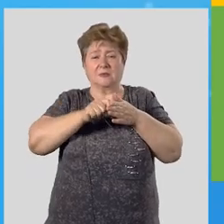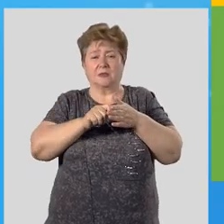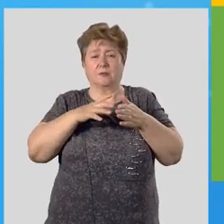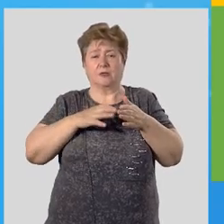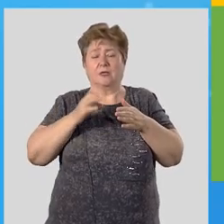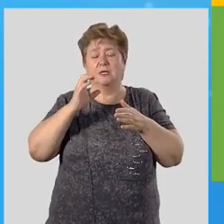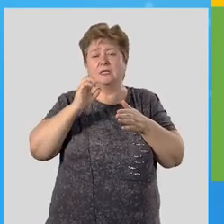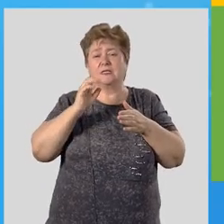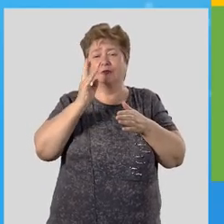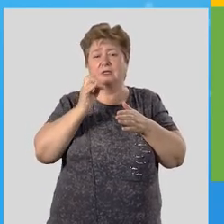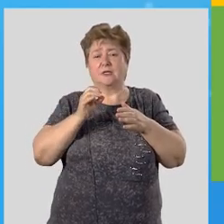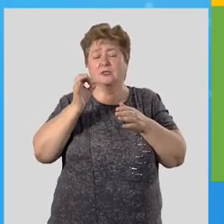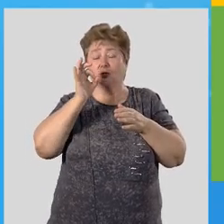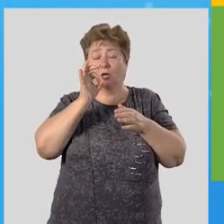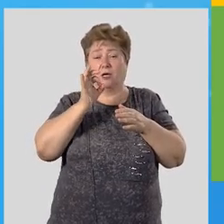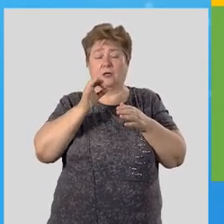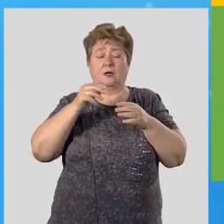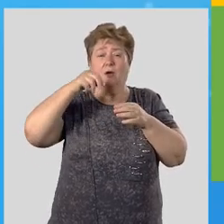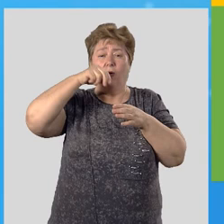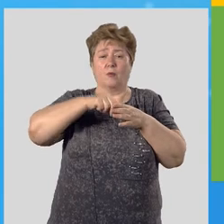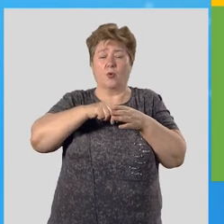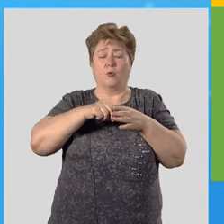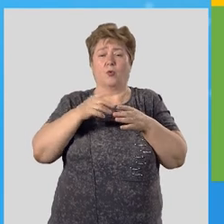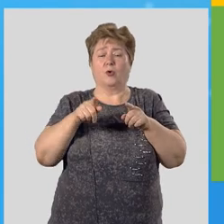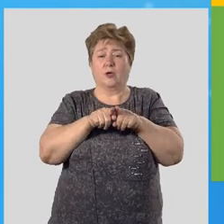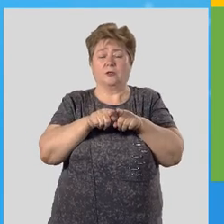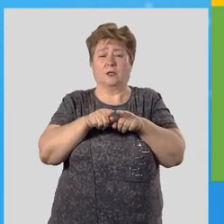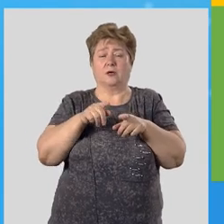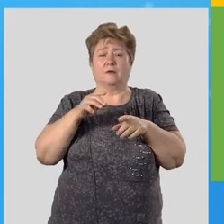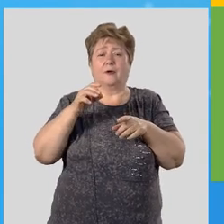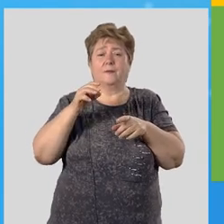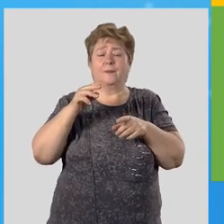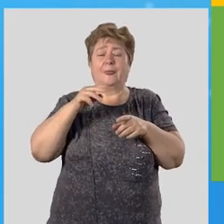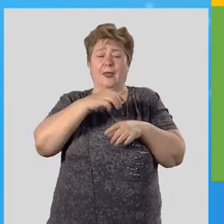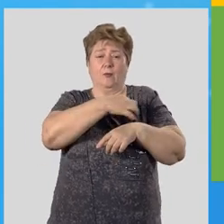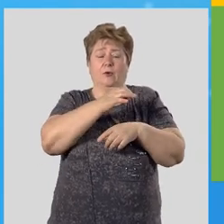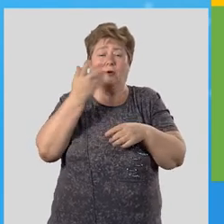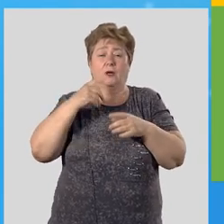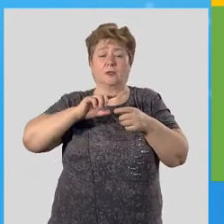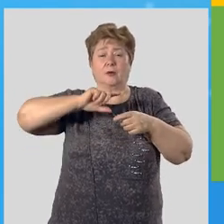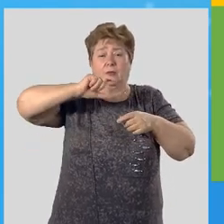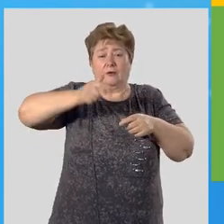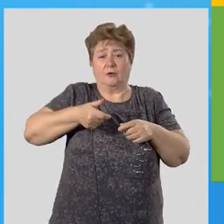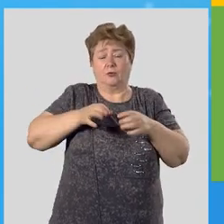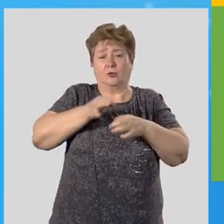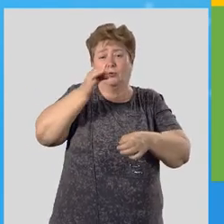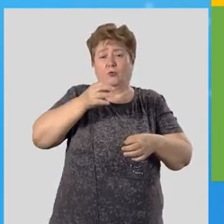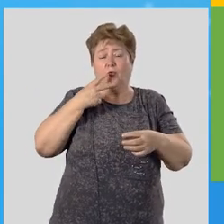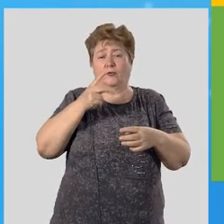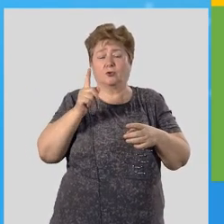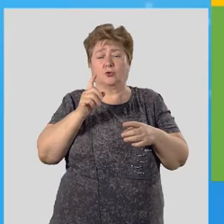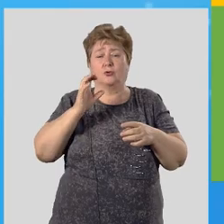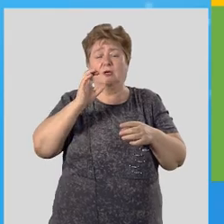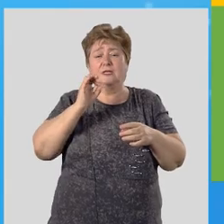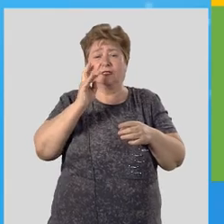положили свинцовый шарик, пробку и птичье перо. Когда перевернули трубку, то увидели, что